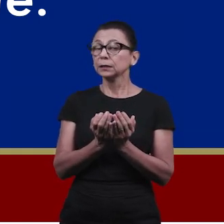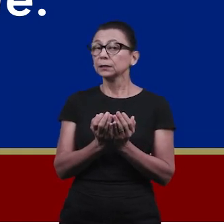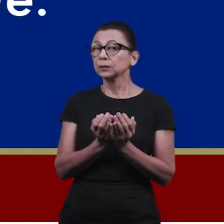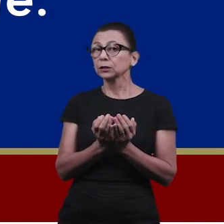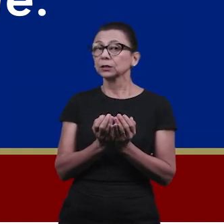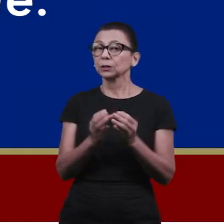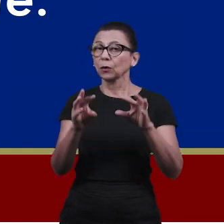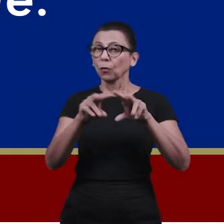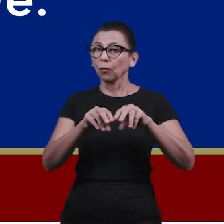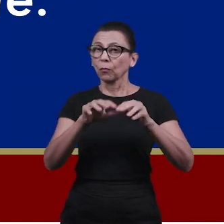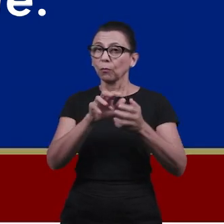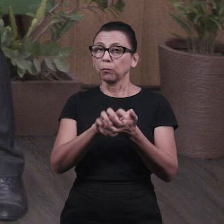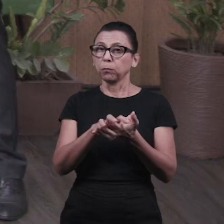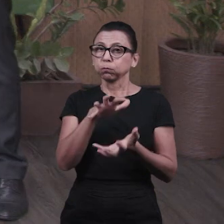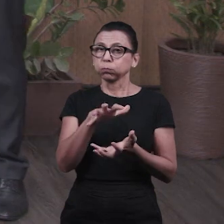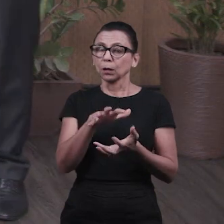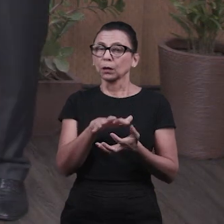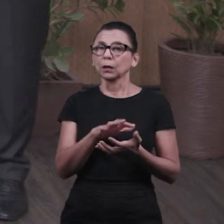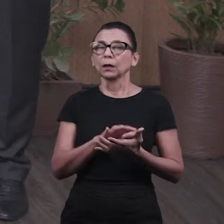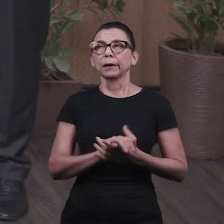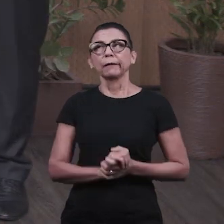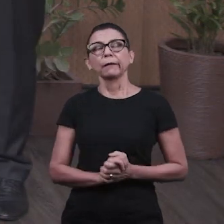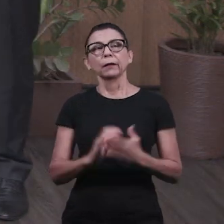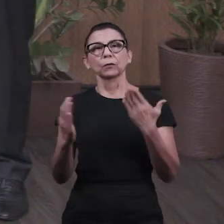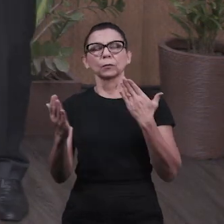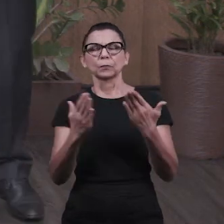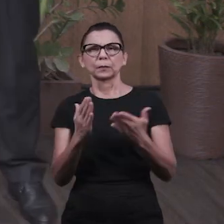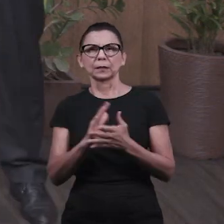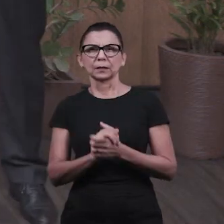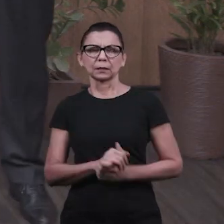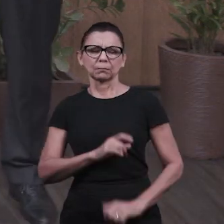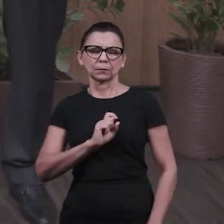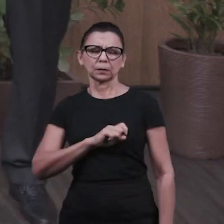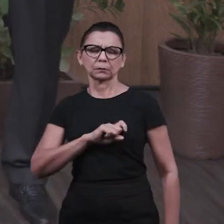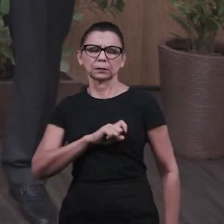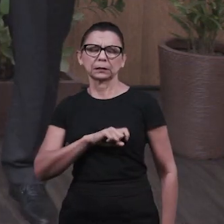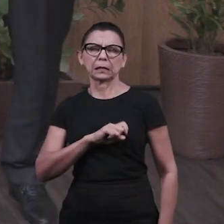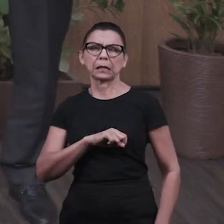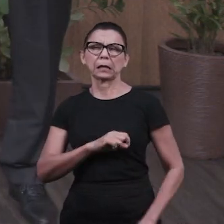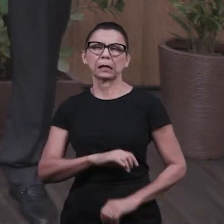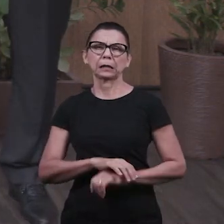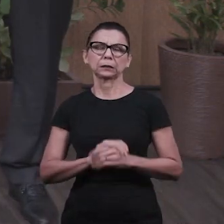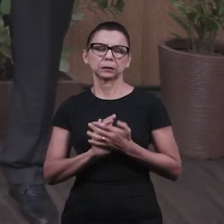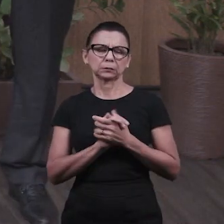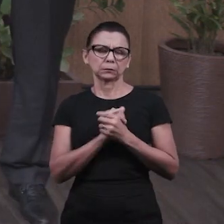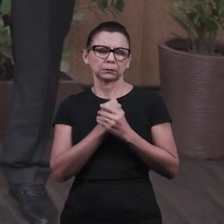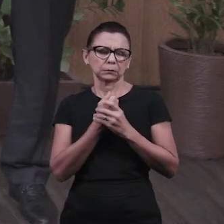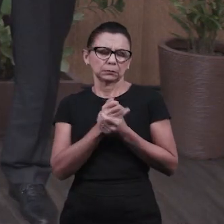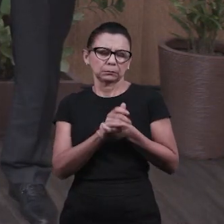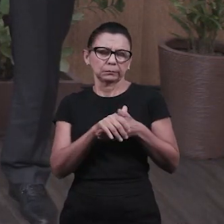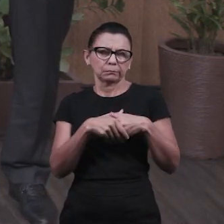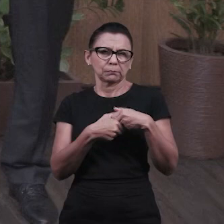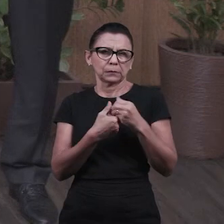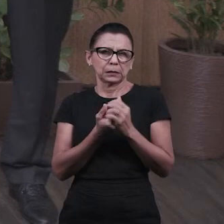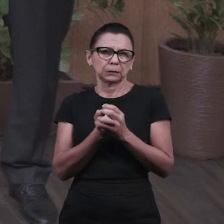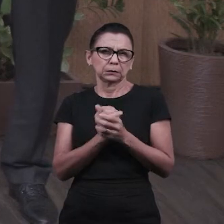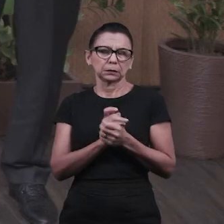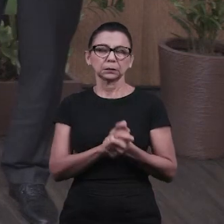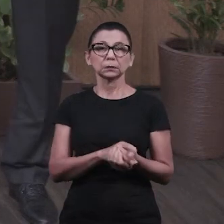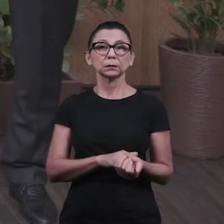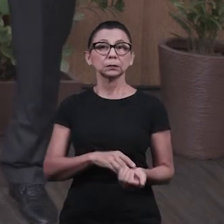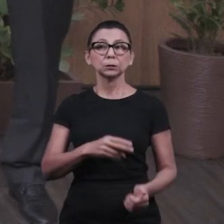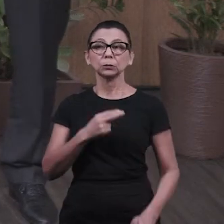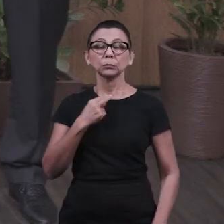de la malice, de la méchanceté. Et nous pouvons même rajouter ici, profiter ce moment